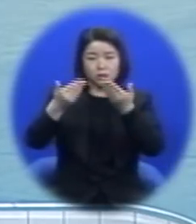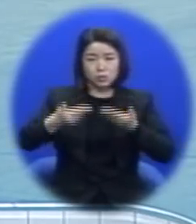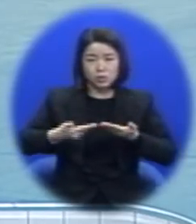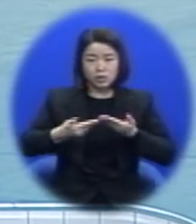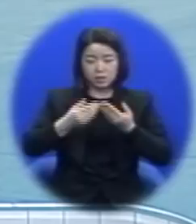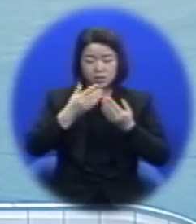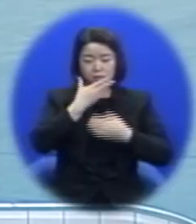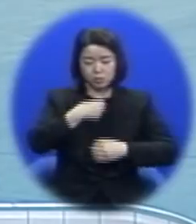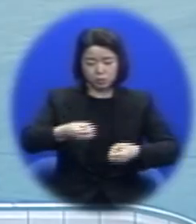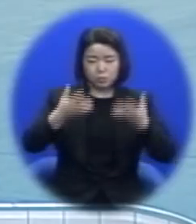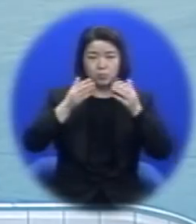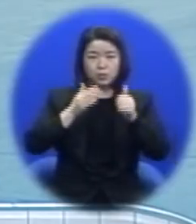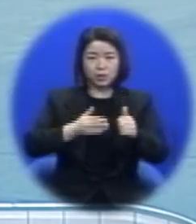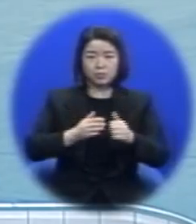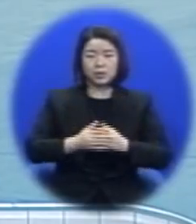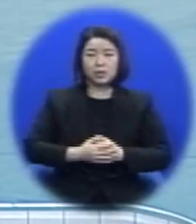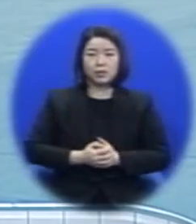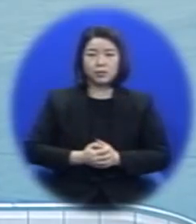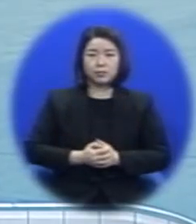축복합니다.